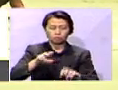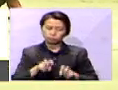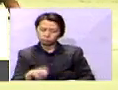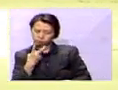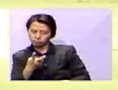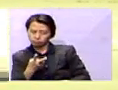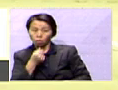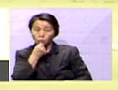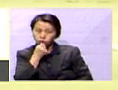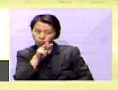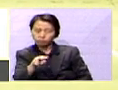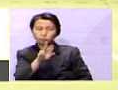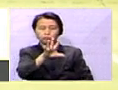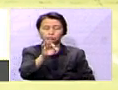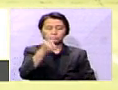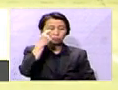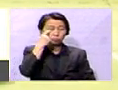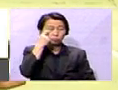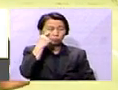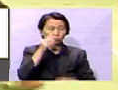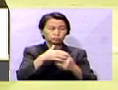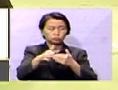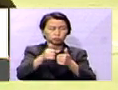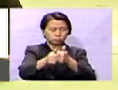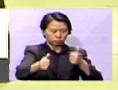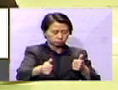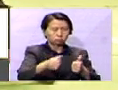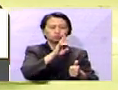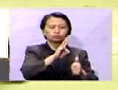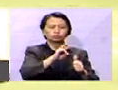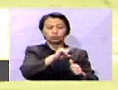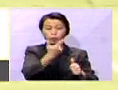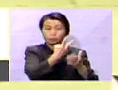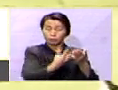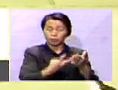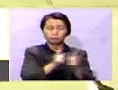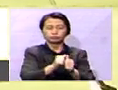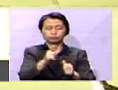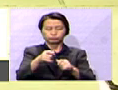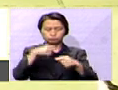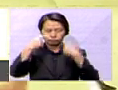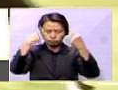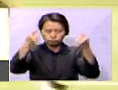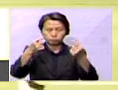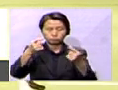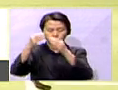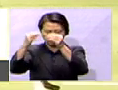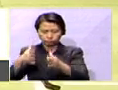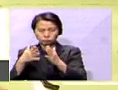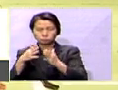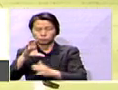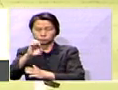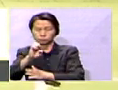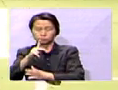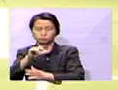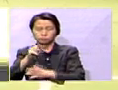pungutan 582 mata, jauh meninggalkan 7 pasangan lain. Kejayaan pesilat dari perguruan silat cekak